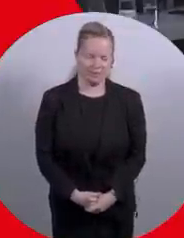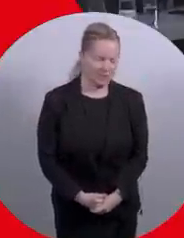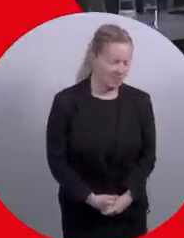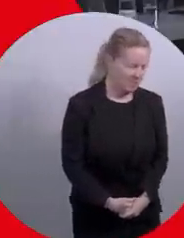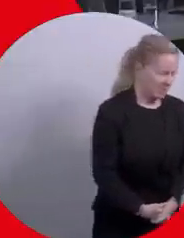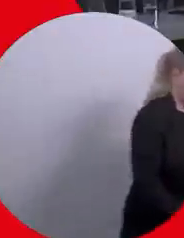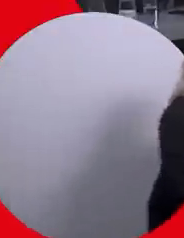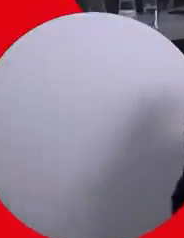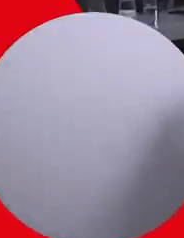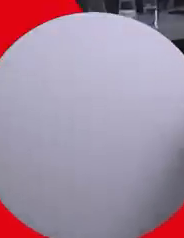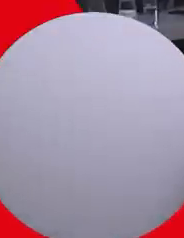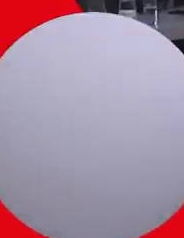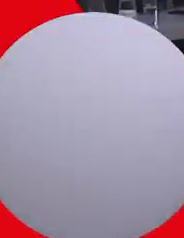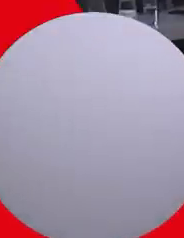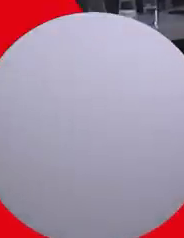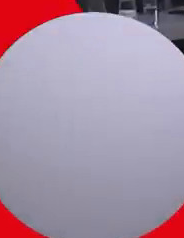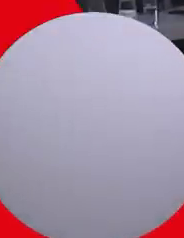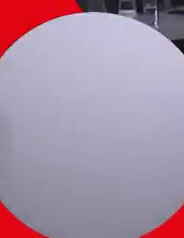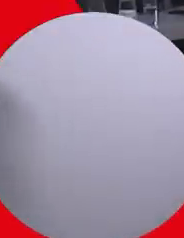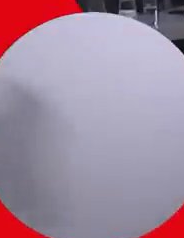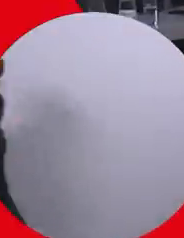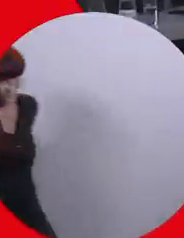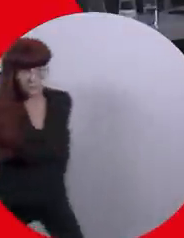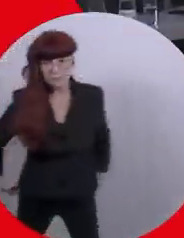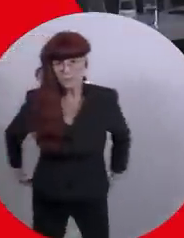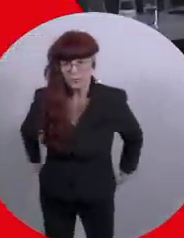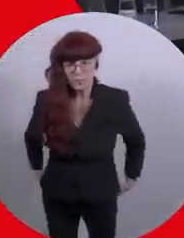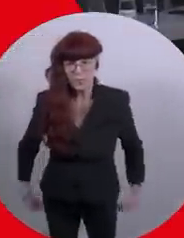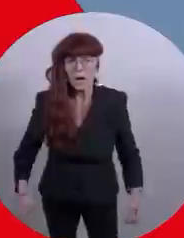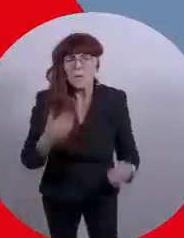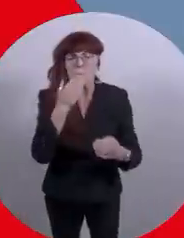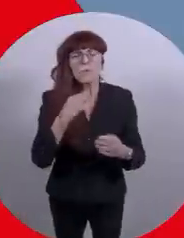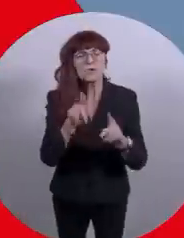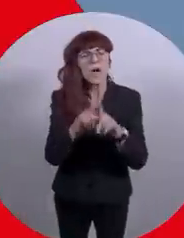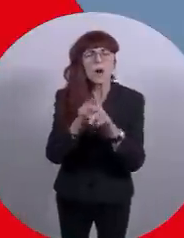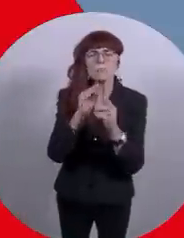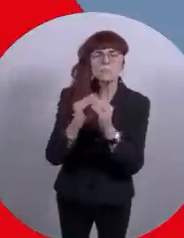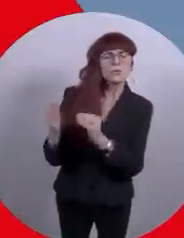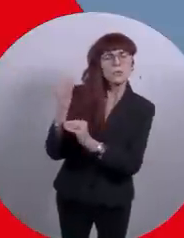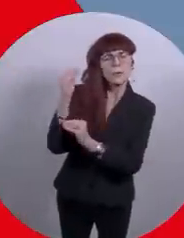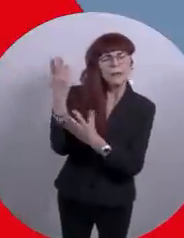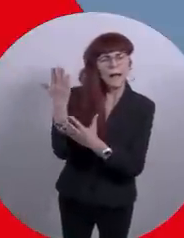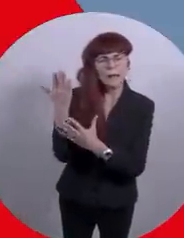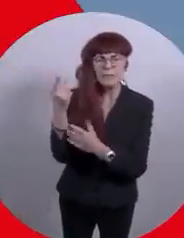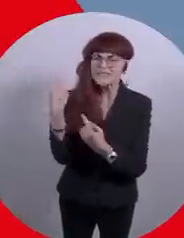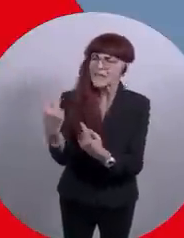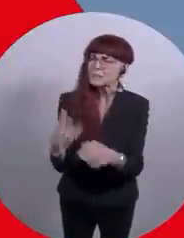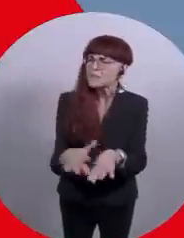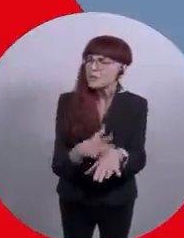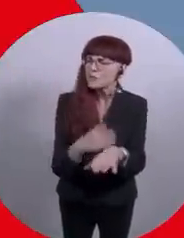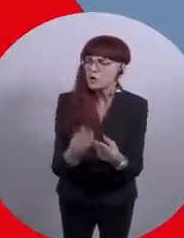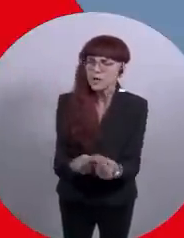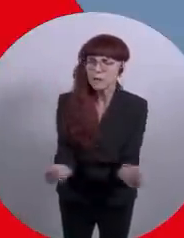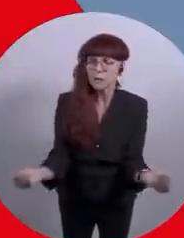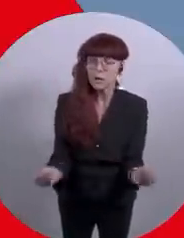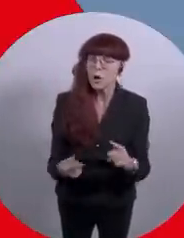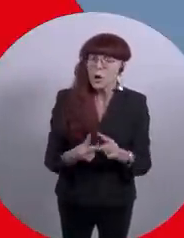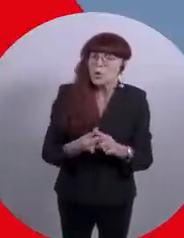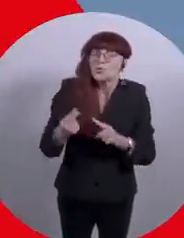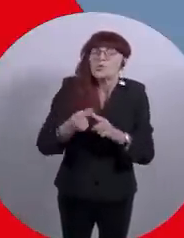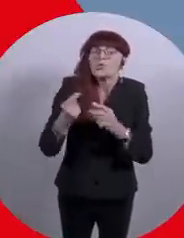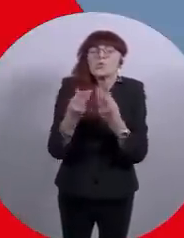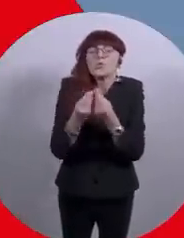und immer gesagt wirklich ein bisschen überspitzen damit man fühlt dafür kriegt in der Überspitzung zugegeben